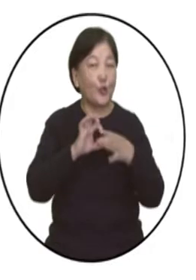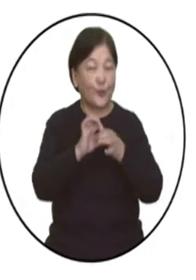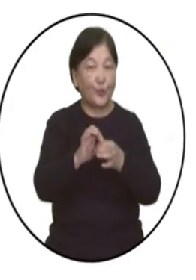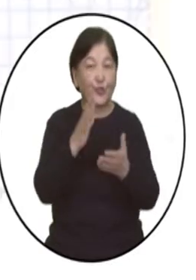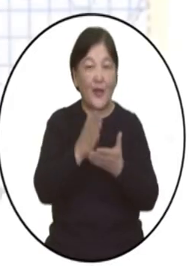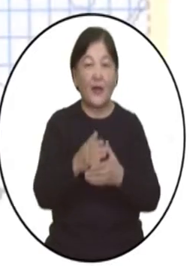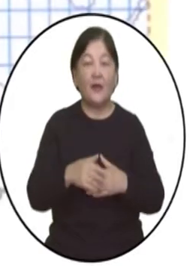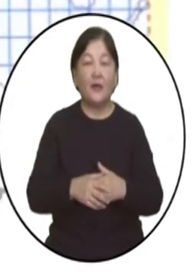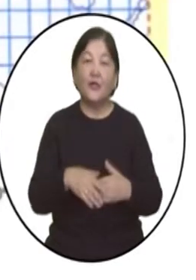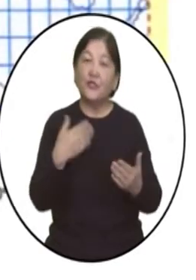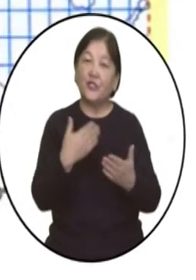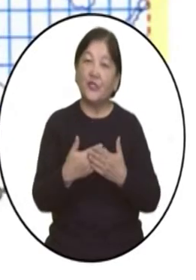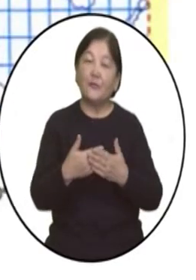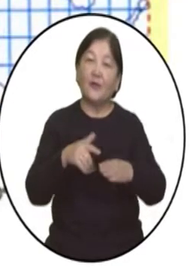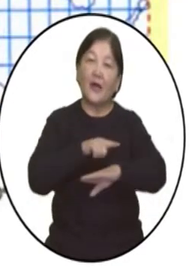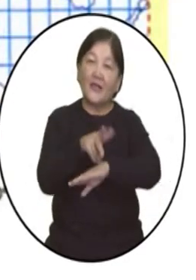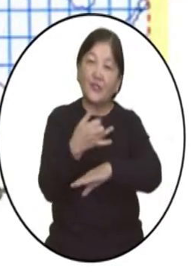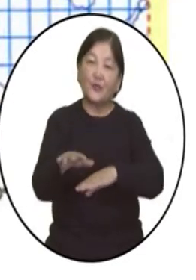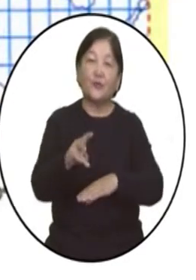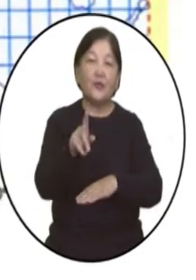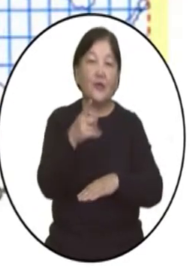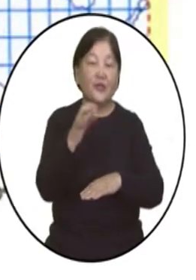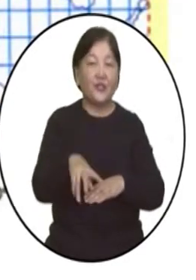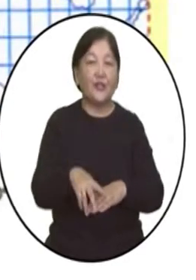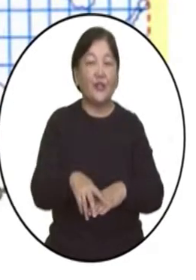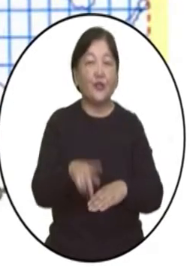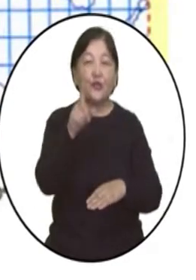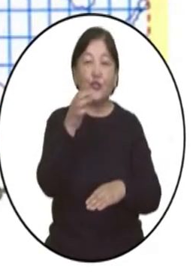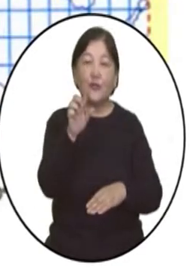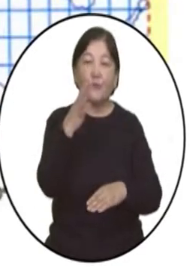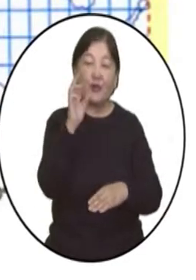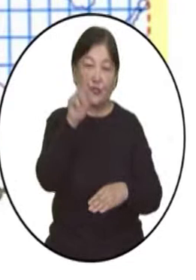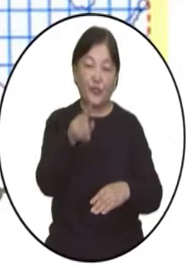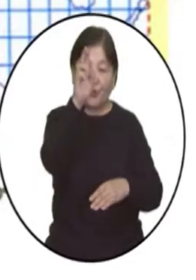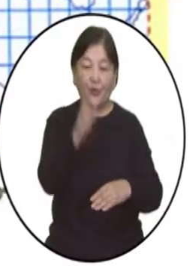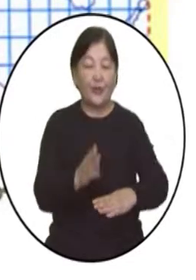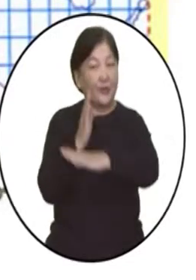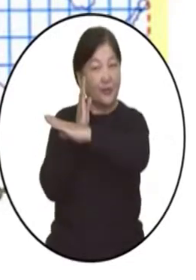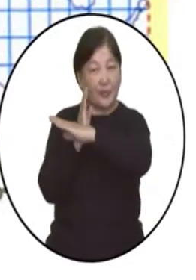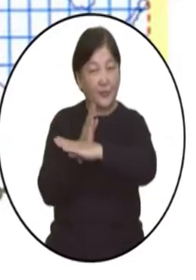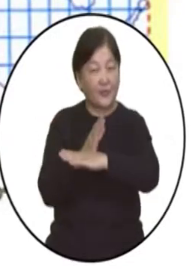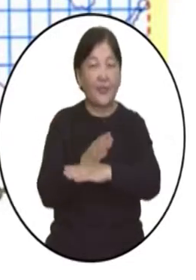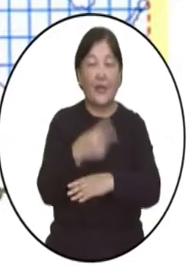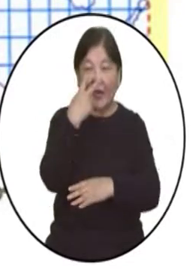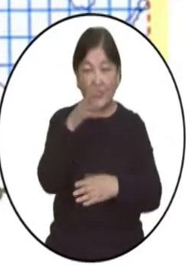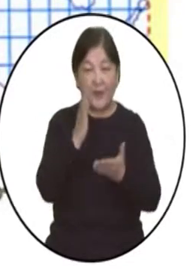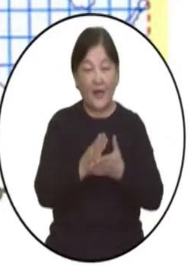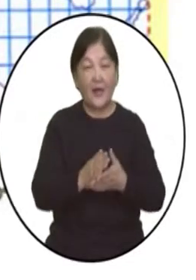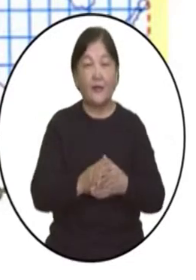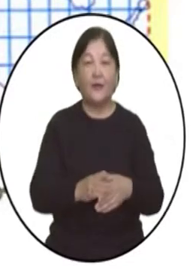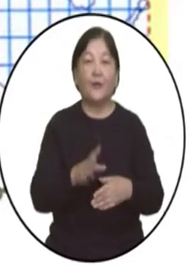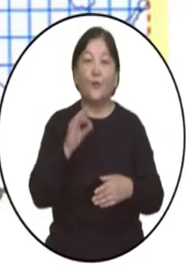холбогдно. Жишээлбэл газар зүйн солилцол олох хичээл дээр Гринвичийн тэнхлэгийг та бүхэн харж байна. За энэ